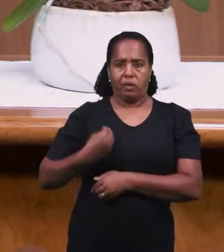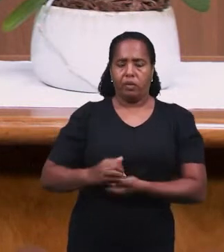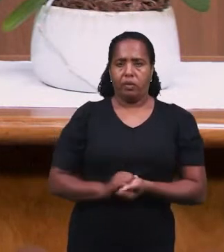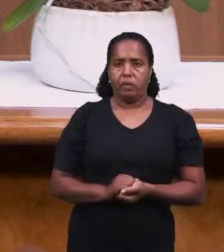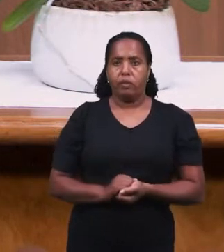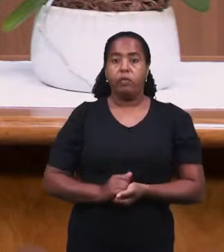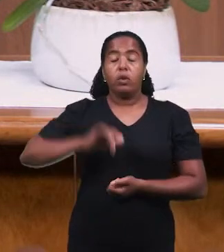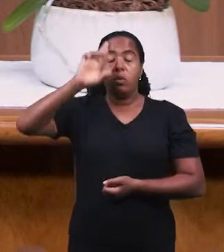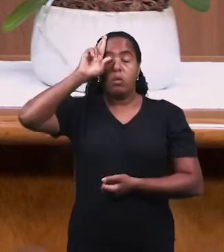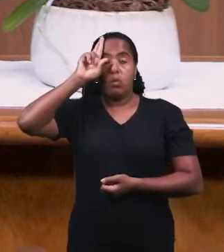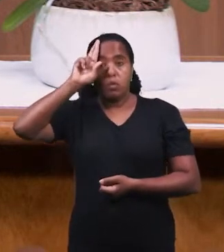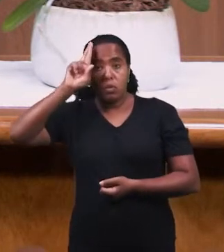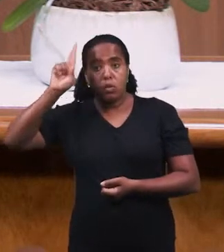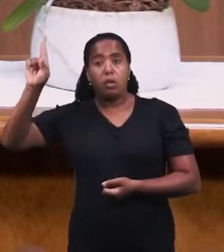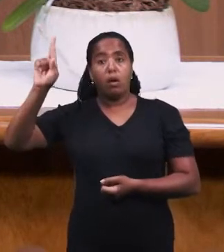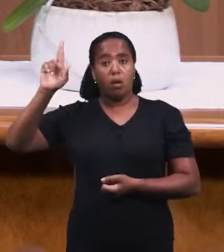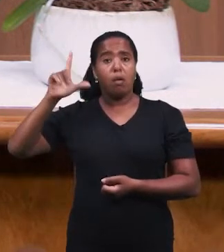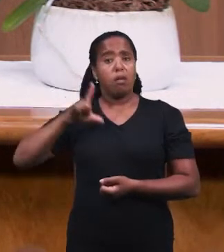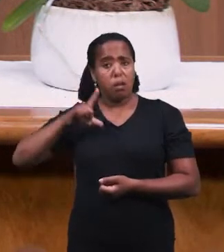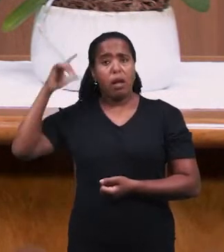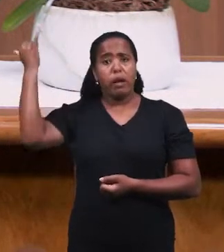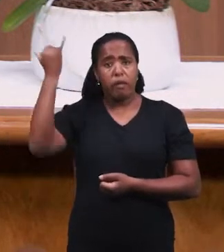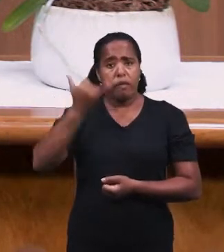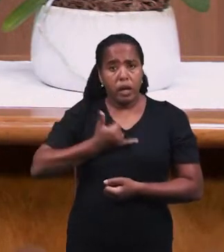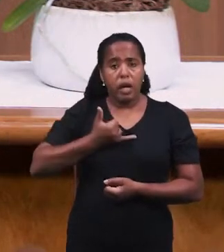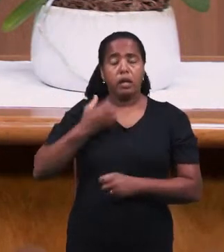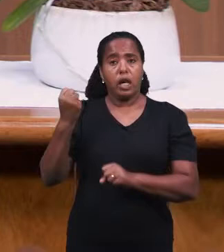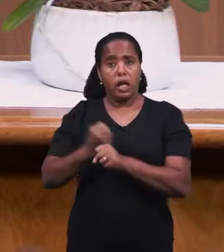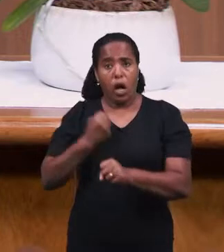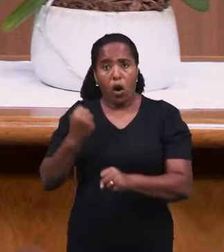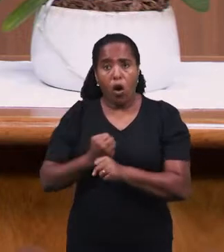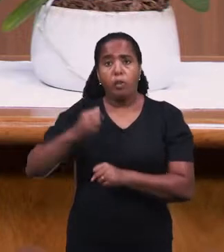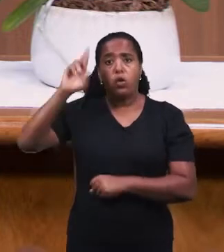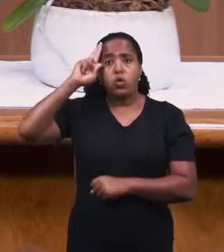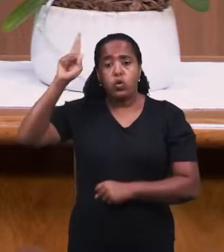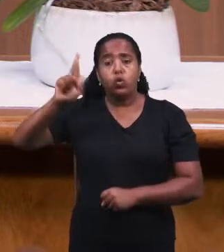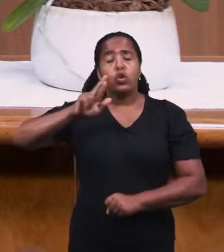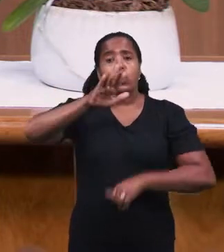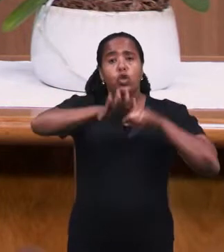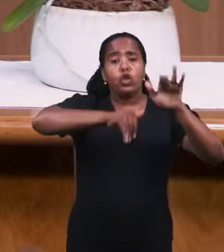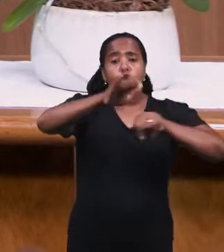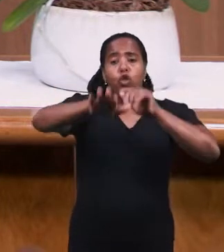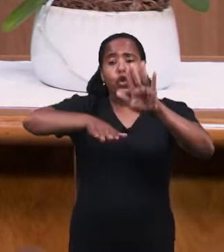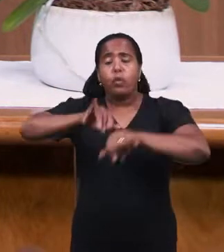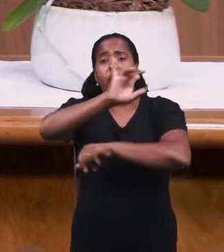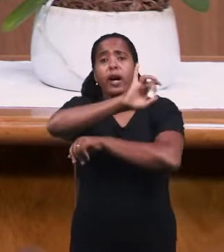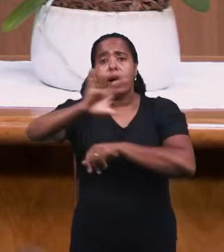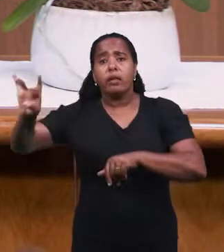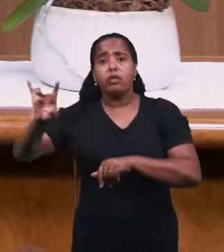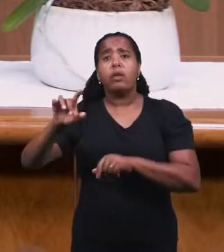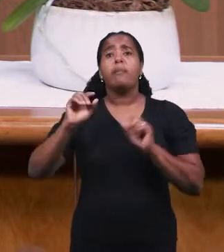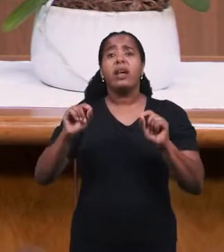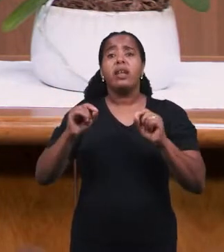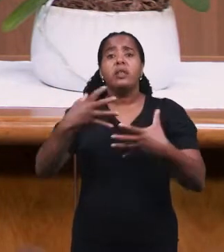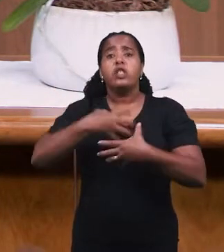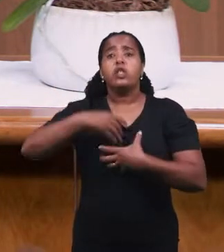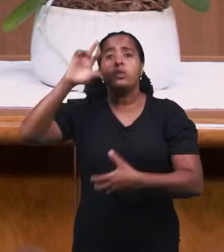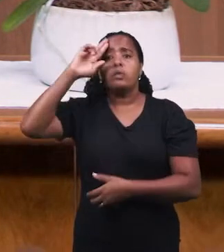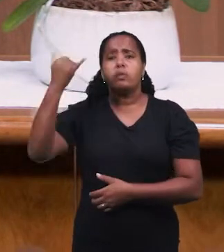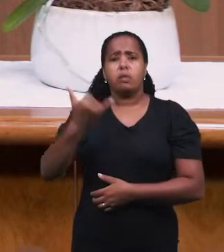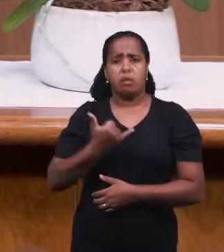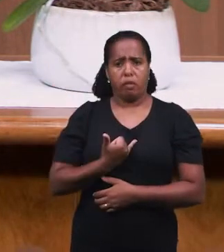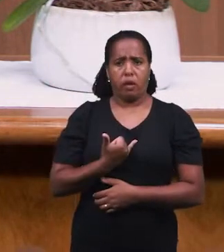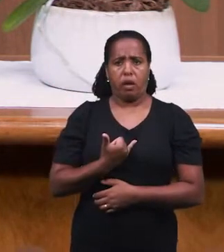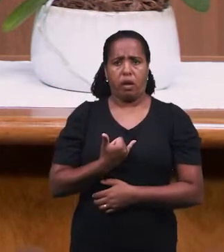Et ça sert aussi pour nous. Que cette œuvre, le Seigneur nous a appelés pour écouter sa